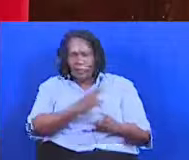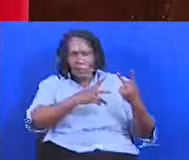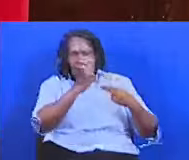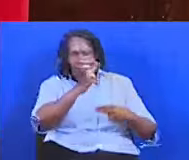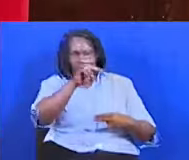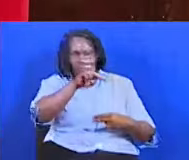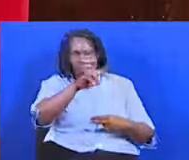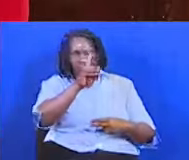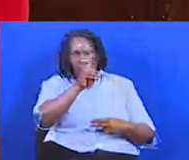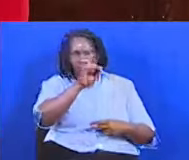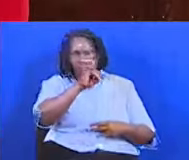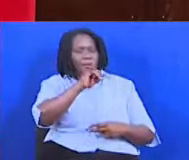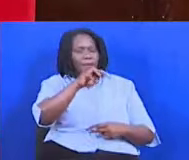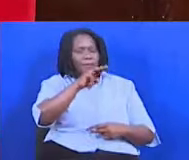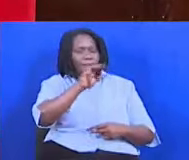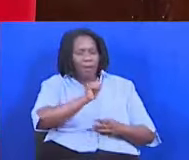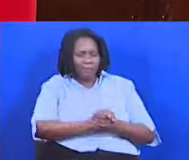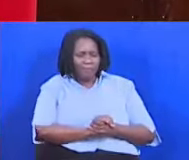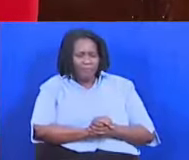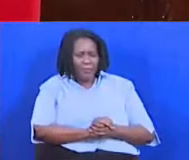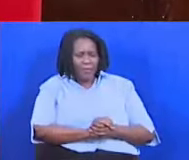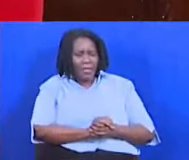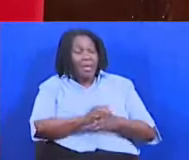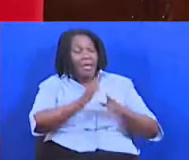kwa kushiriki wananchi kwa